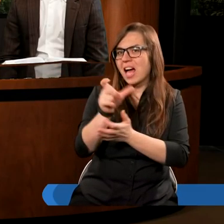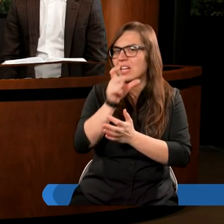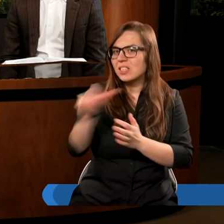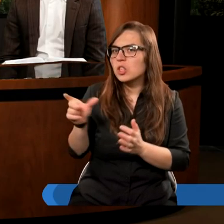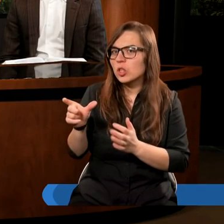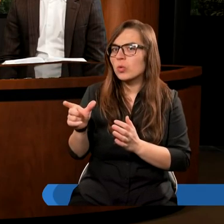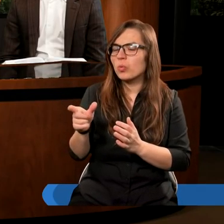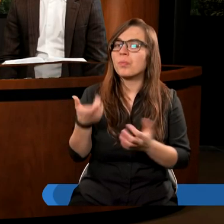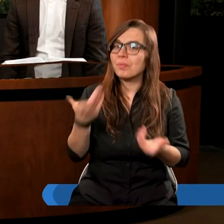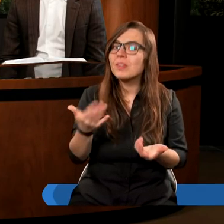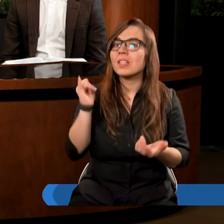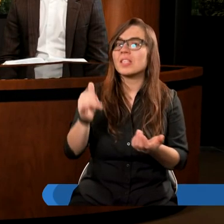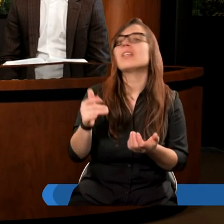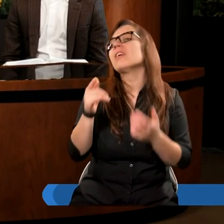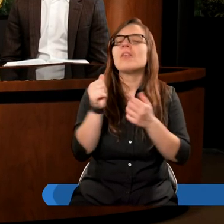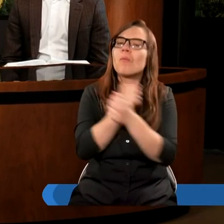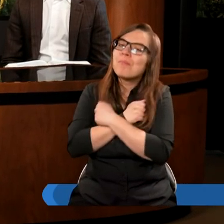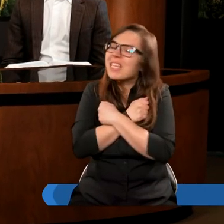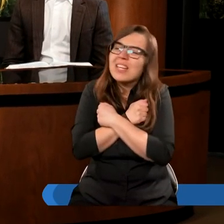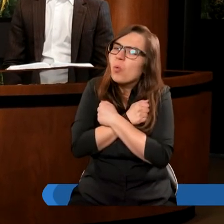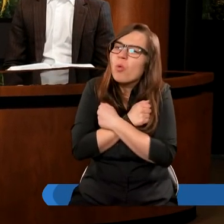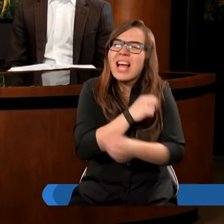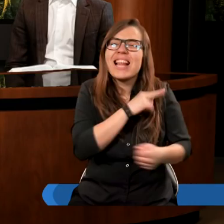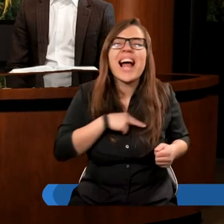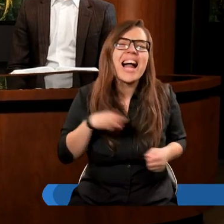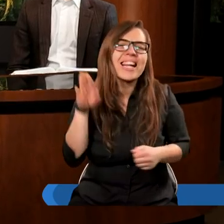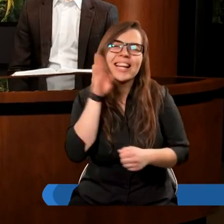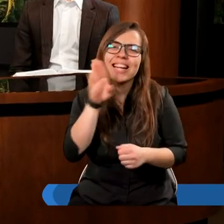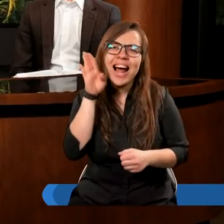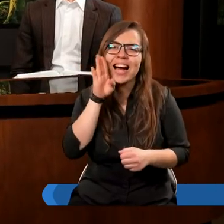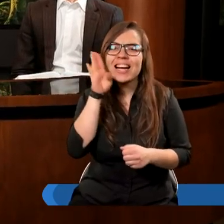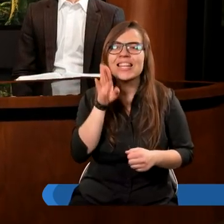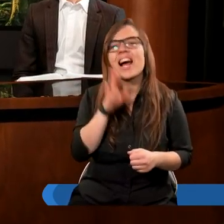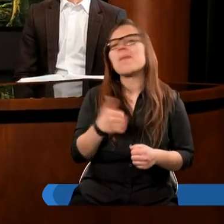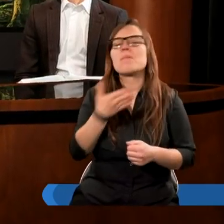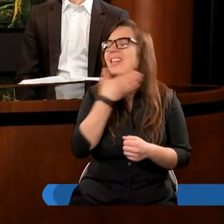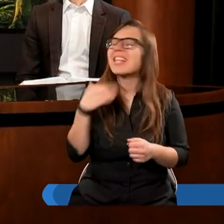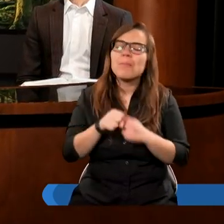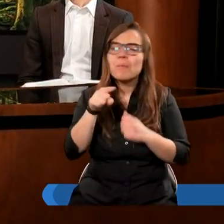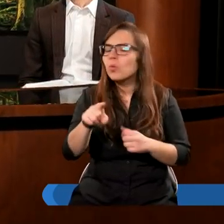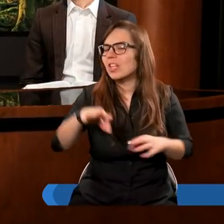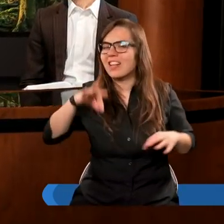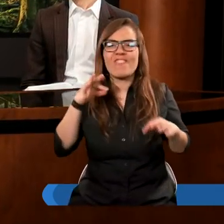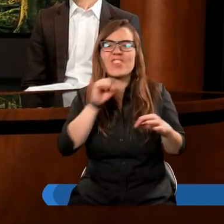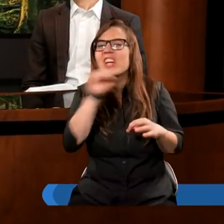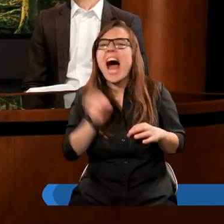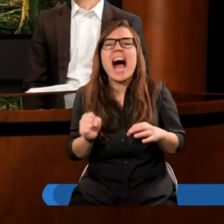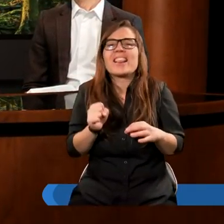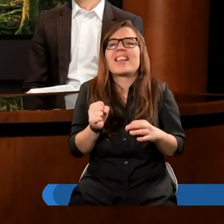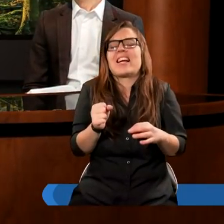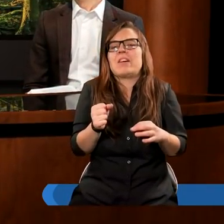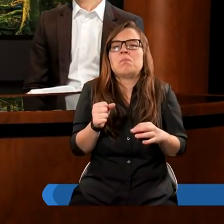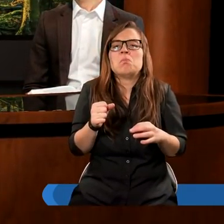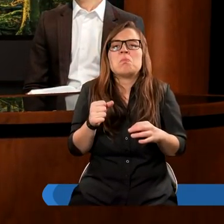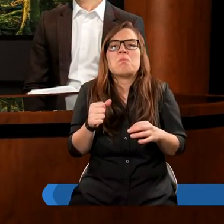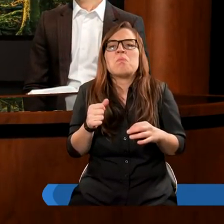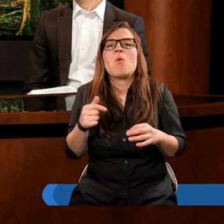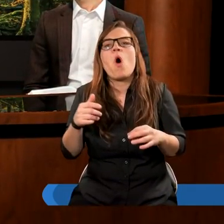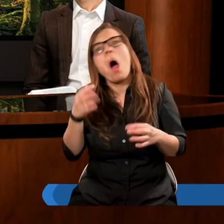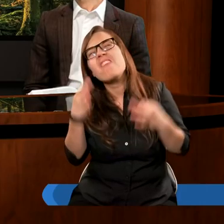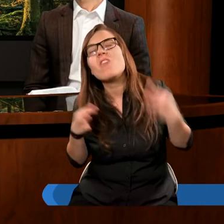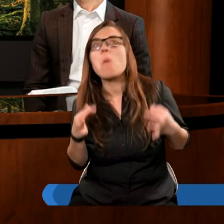Ojciec miłuje was tak samo. Ja mu wierzę, nie mam co do tego wątpliwości. I słowa